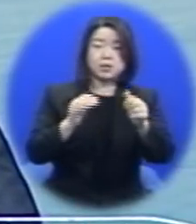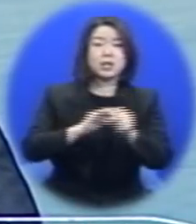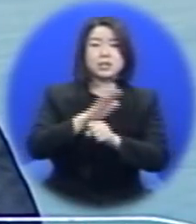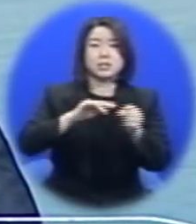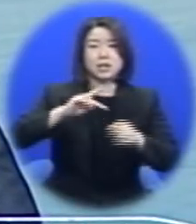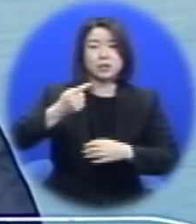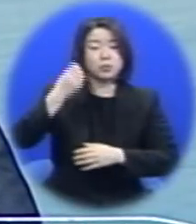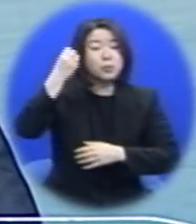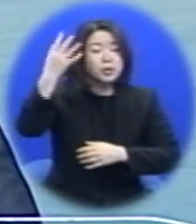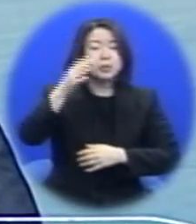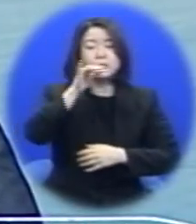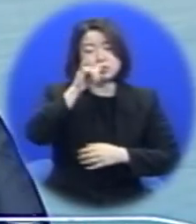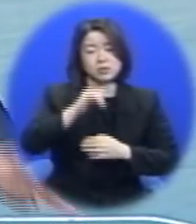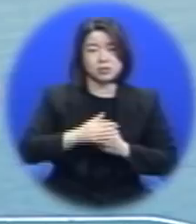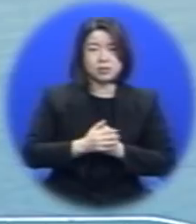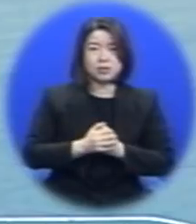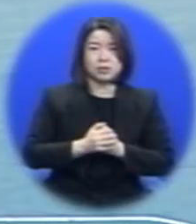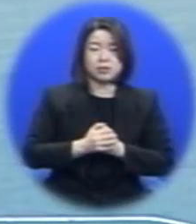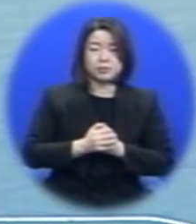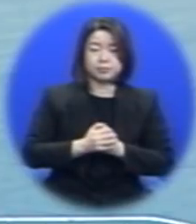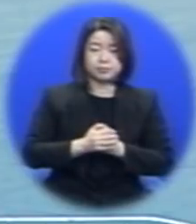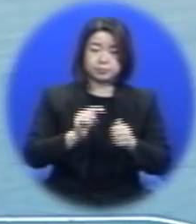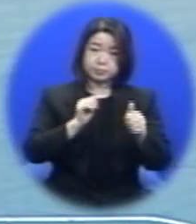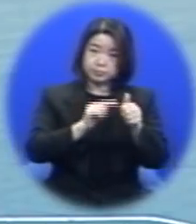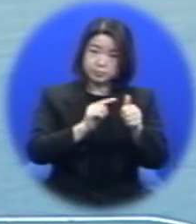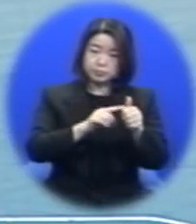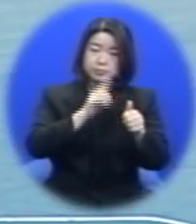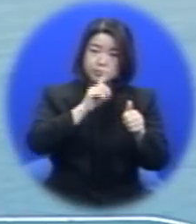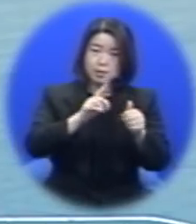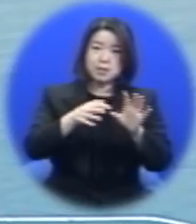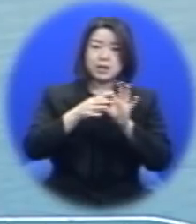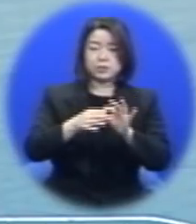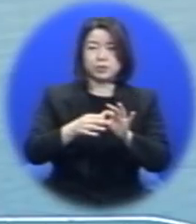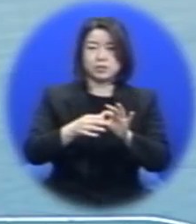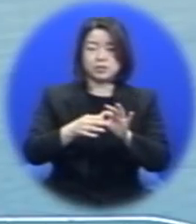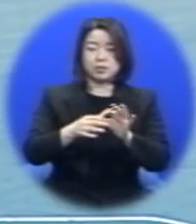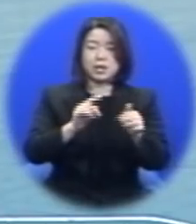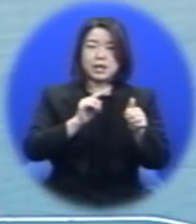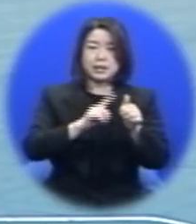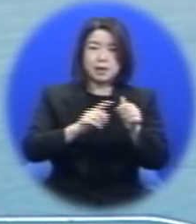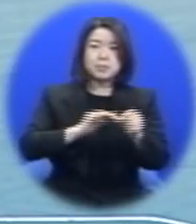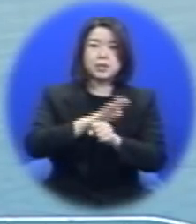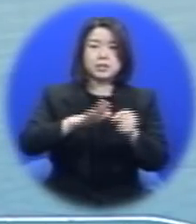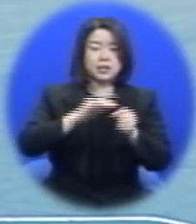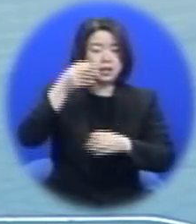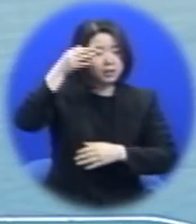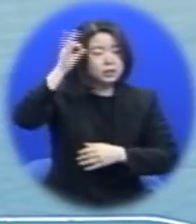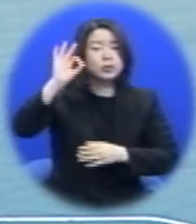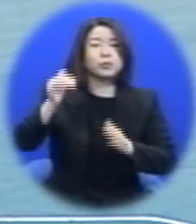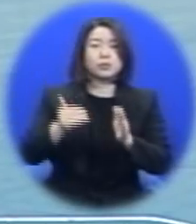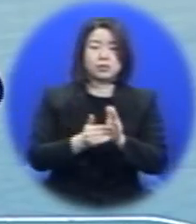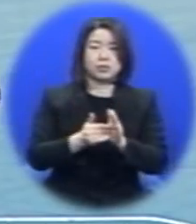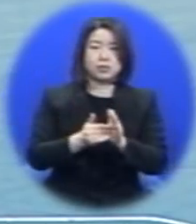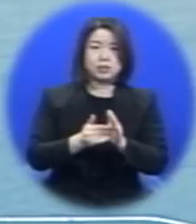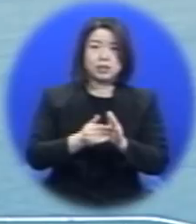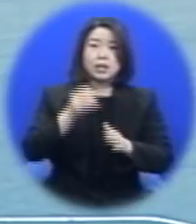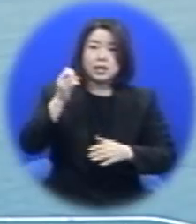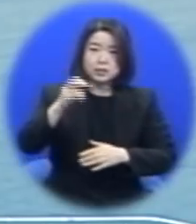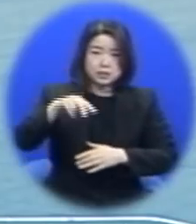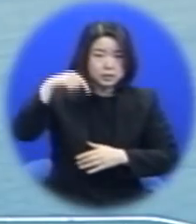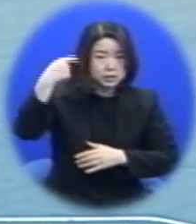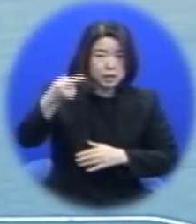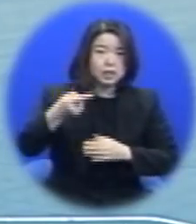것입니다. 남편의 말을 통해서 남편의 사랑을 기억했어요. 그러고